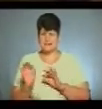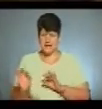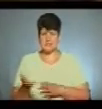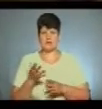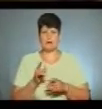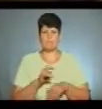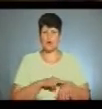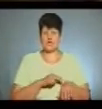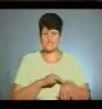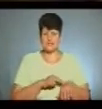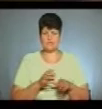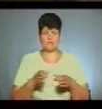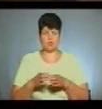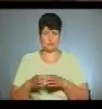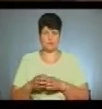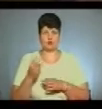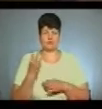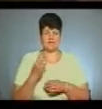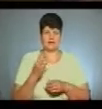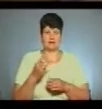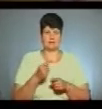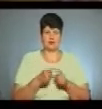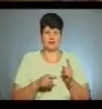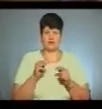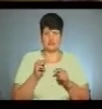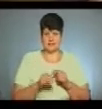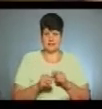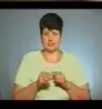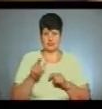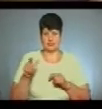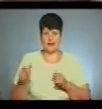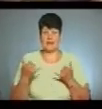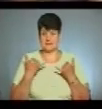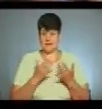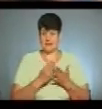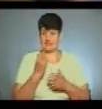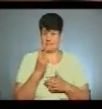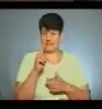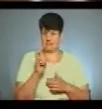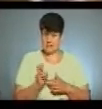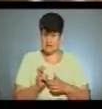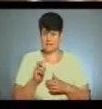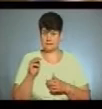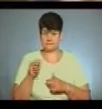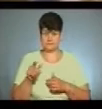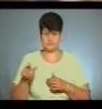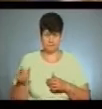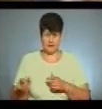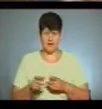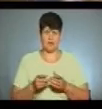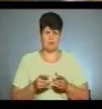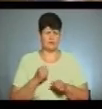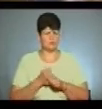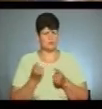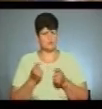було 3,5 тисячі працівників, зараз поліції 2200. Але функціонал трошки змінився,